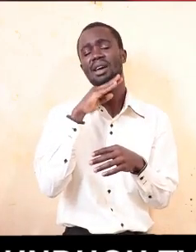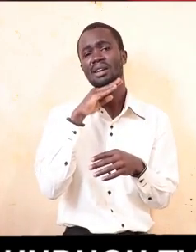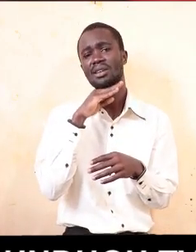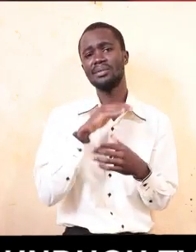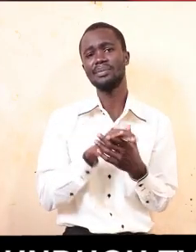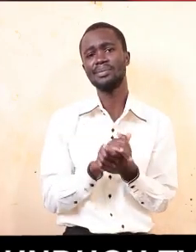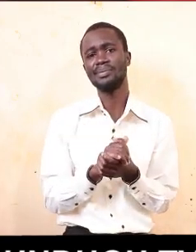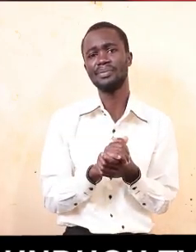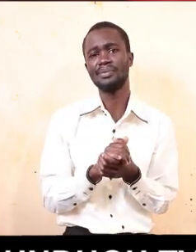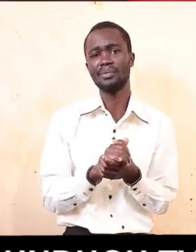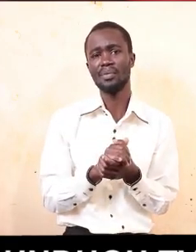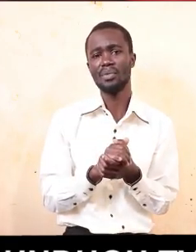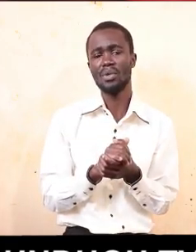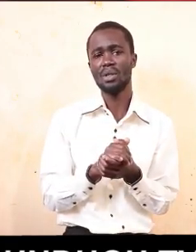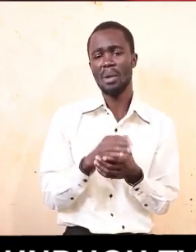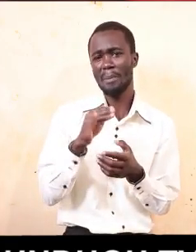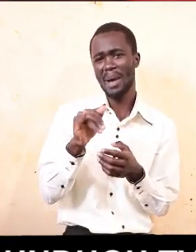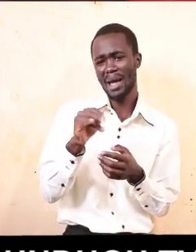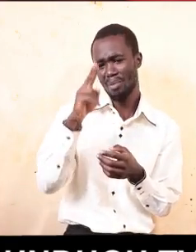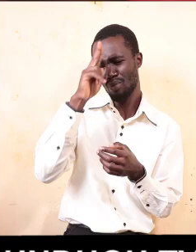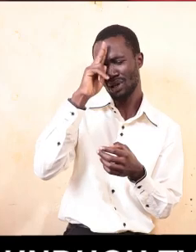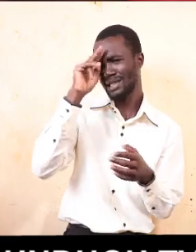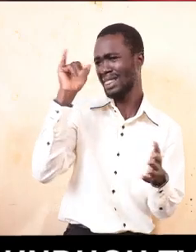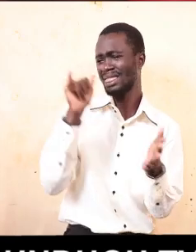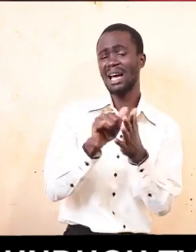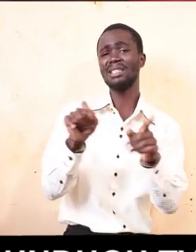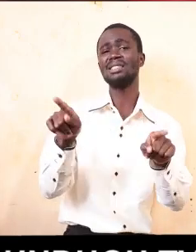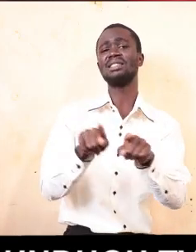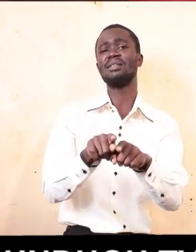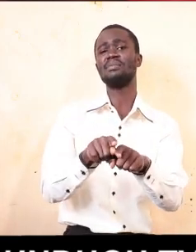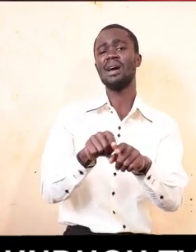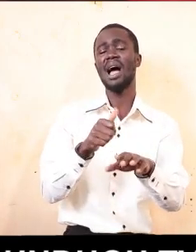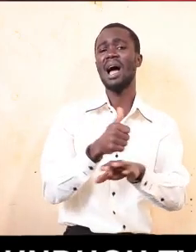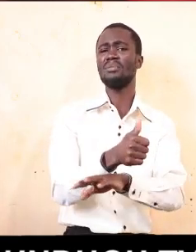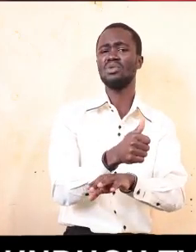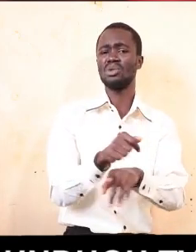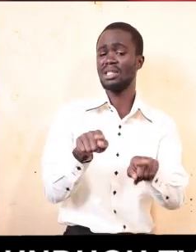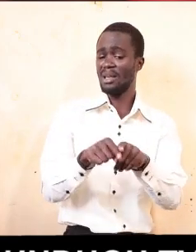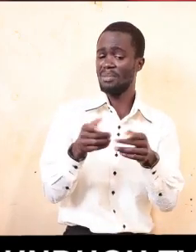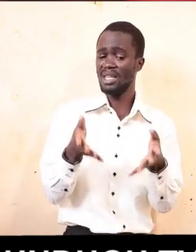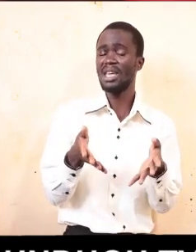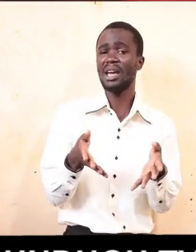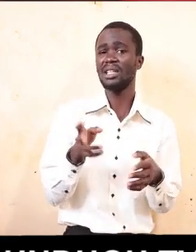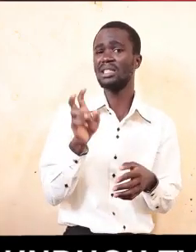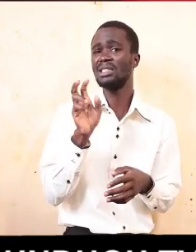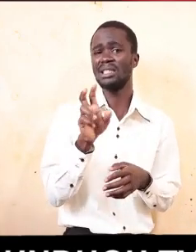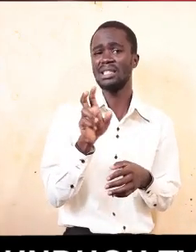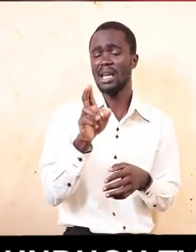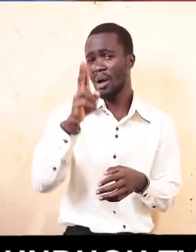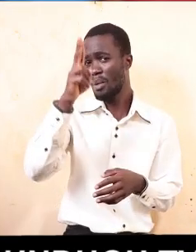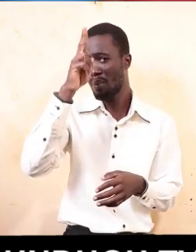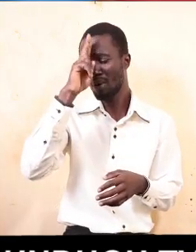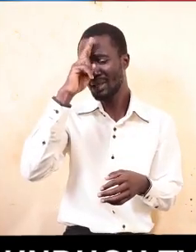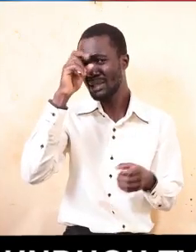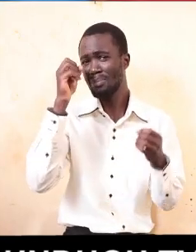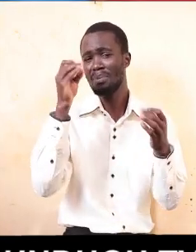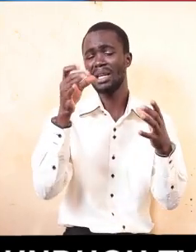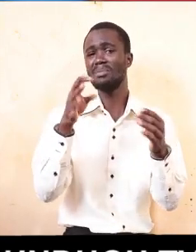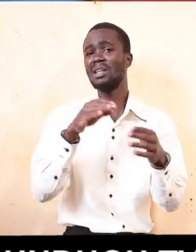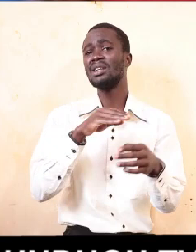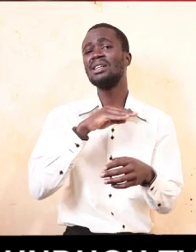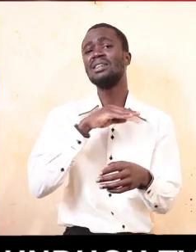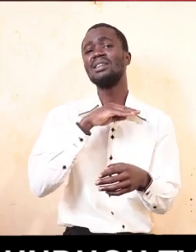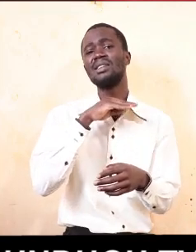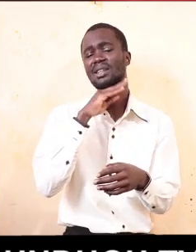alipouawa na maaskari, hiyo ni dhuluma. Hata hapa kwetu tumeshuhudia polisi wengi wameua